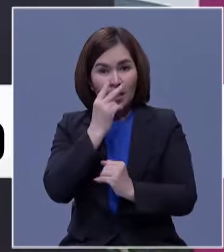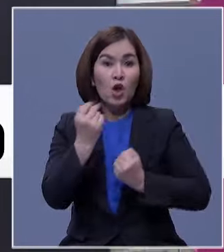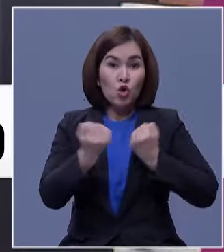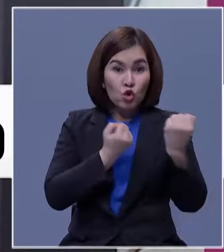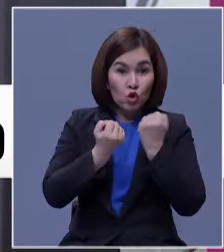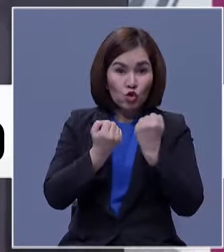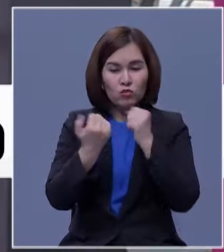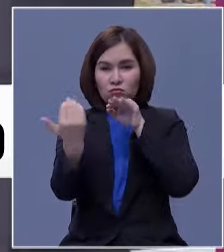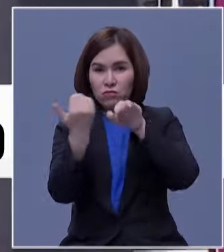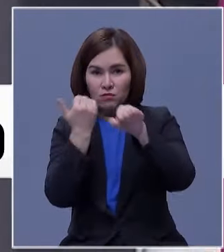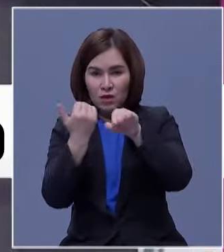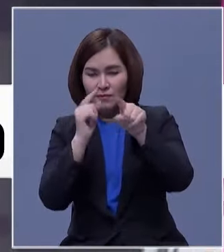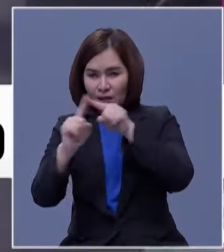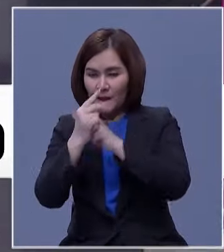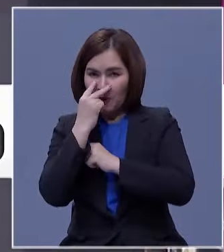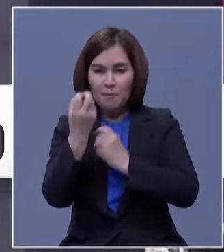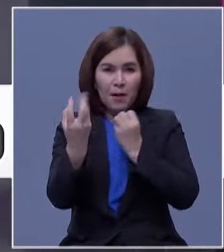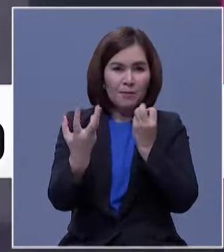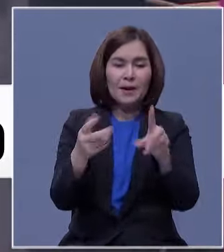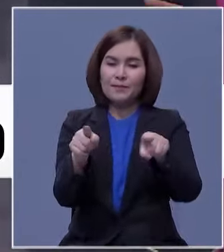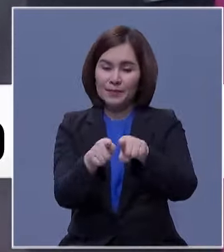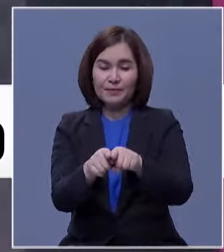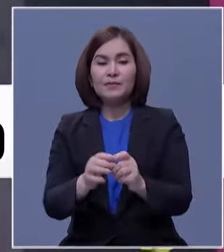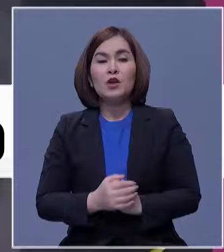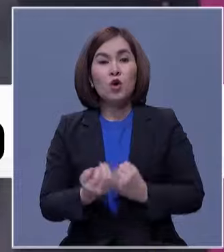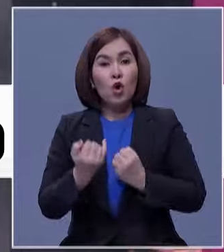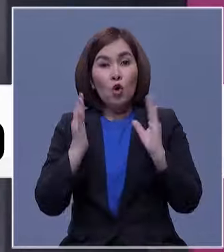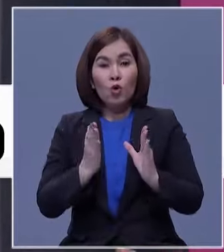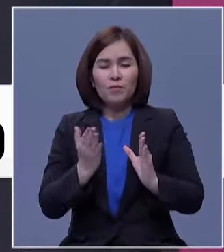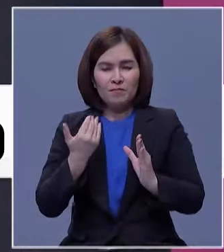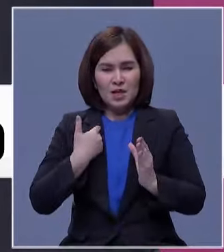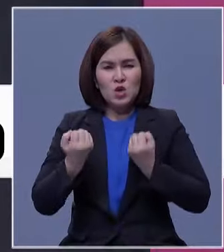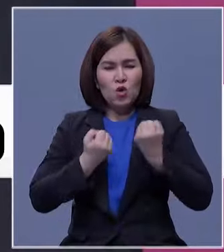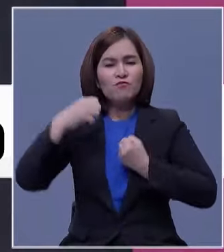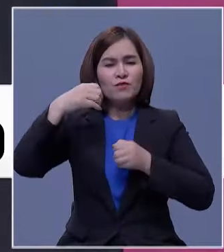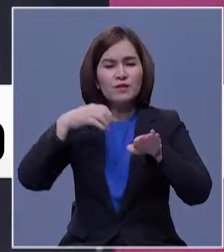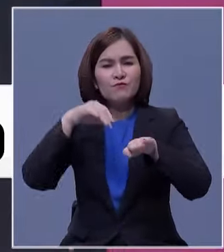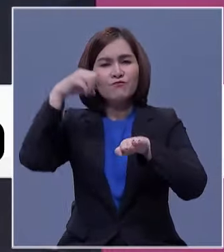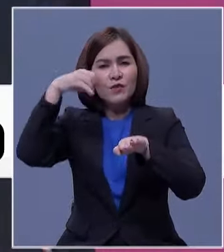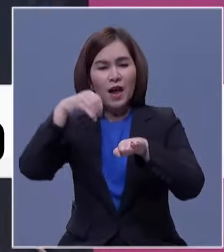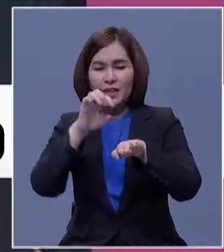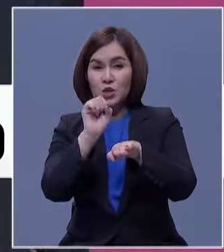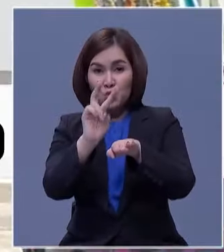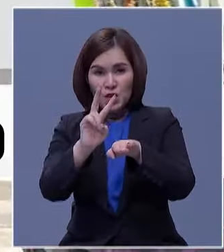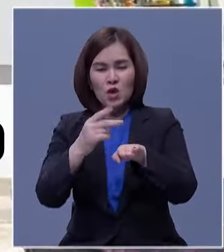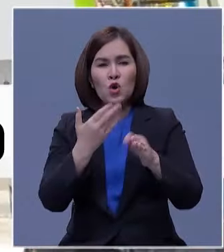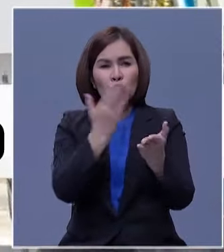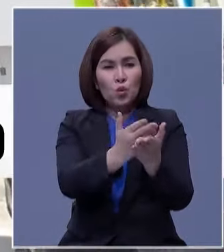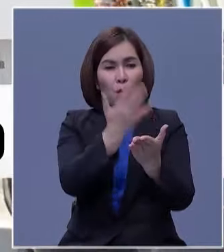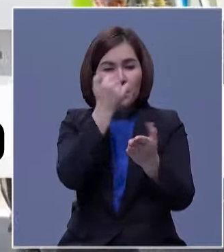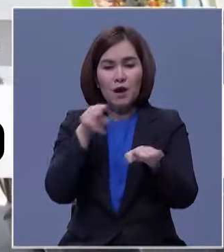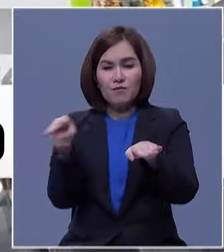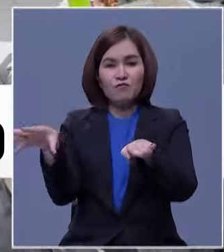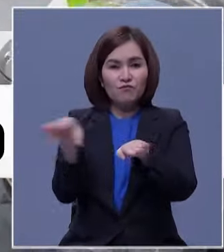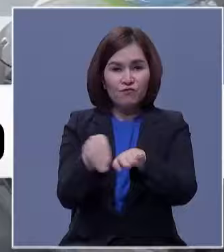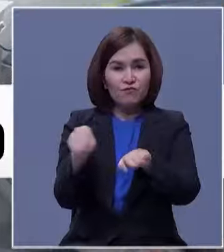ฝั่งขาขึ้นและขาล่องเป็นจำนวนมากพบว่าผู้ใช้รถยนต์ไฟฟ้าหลายคันเนี่ยขับเข้ามาจอดเพื่อใช้บริการชาร์จไฟฟ้าของทาง